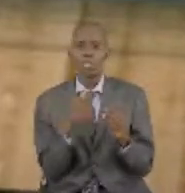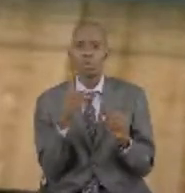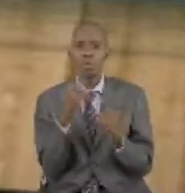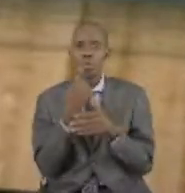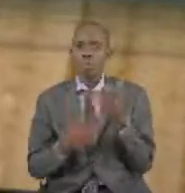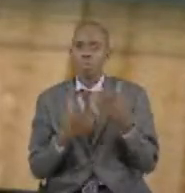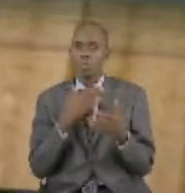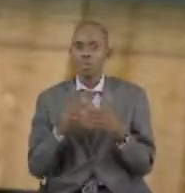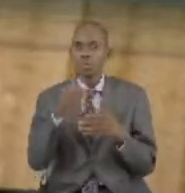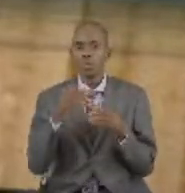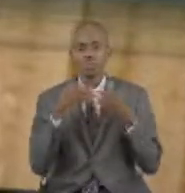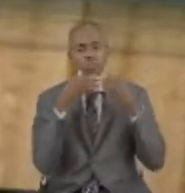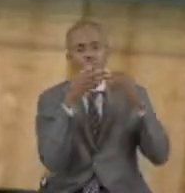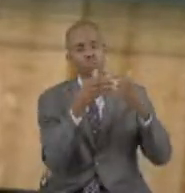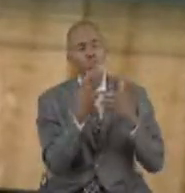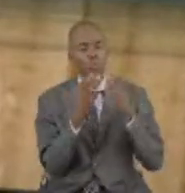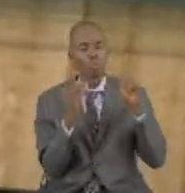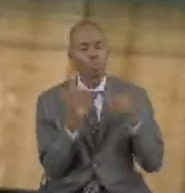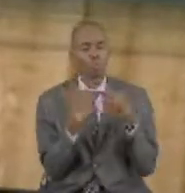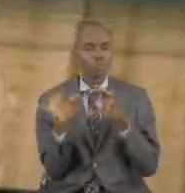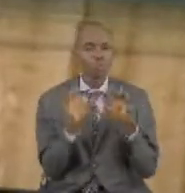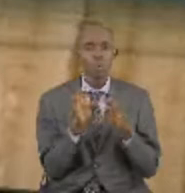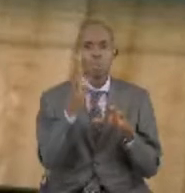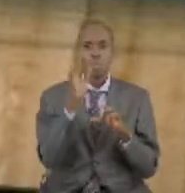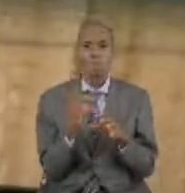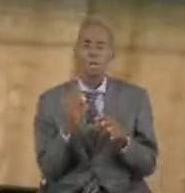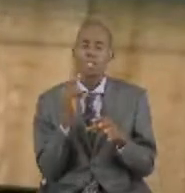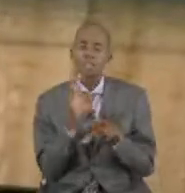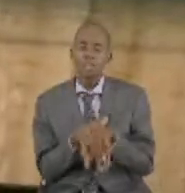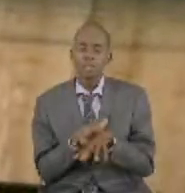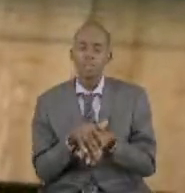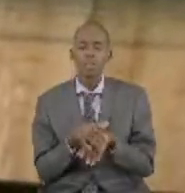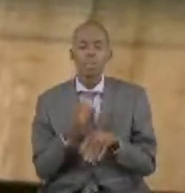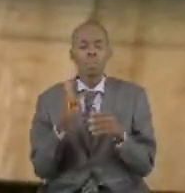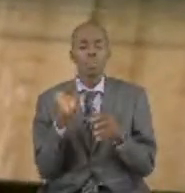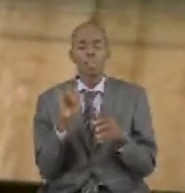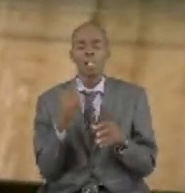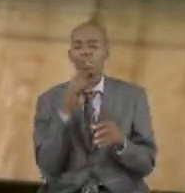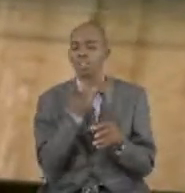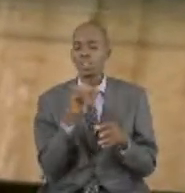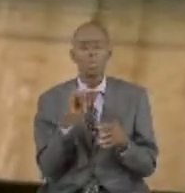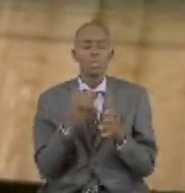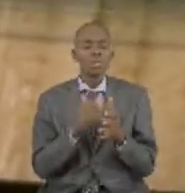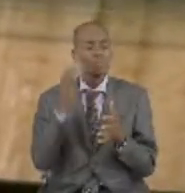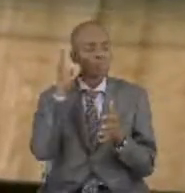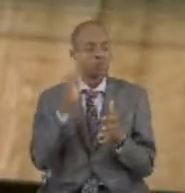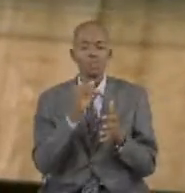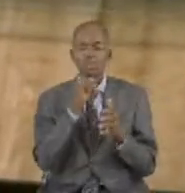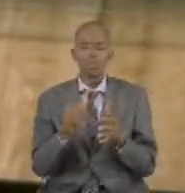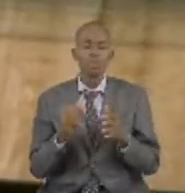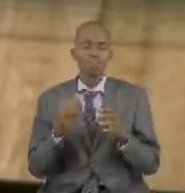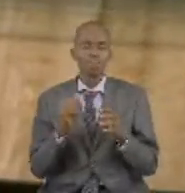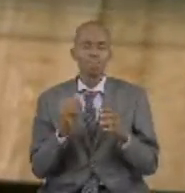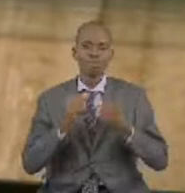un fervent par la tromperie par le maroc cela ne se laissera pas cela ne les forcerait